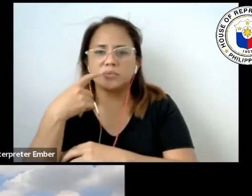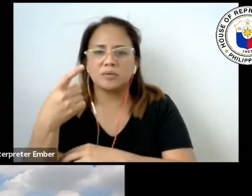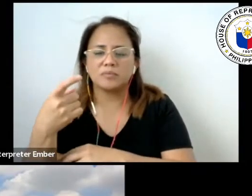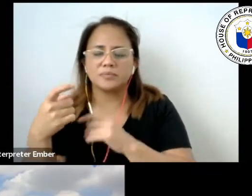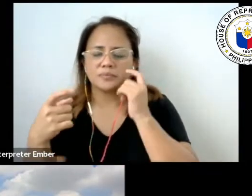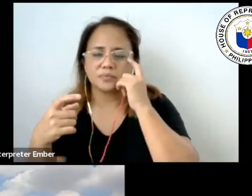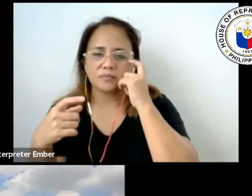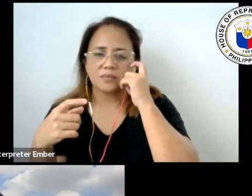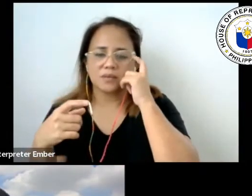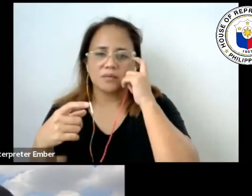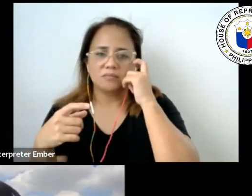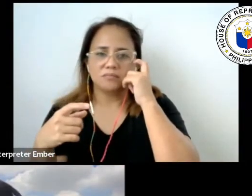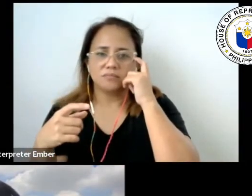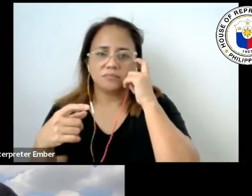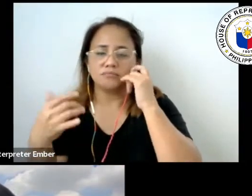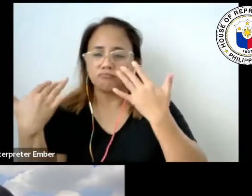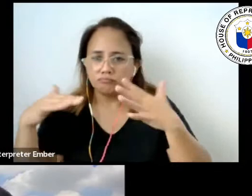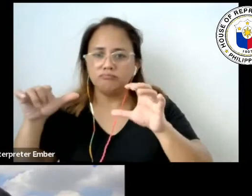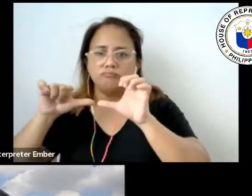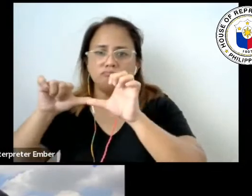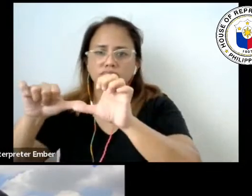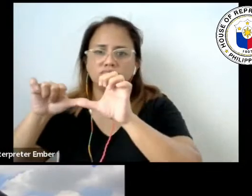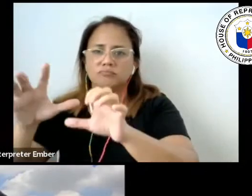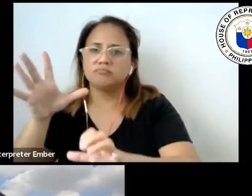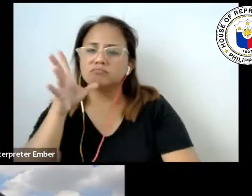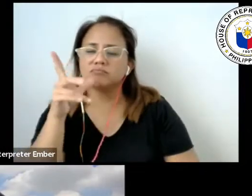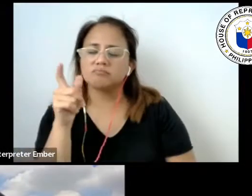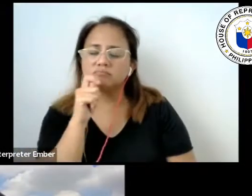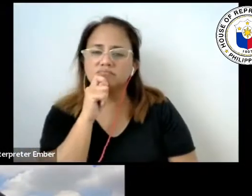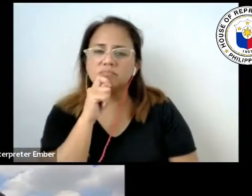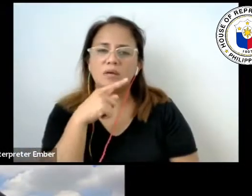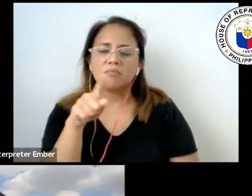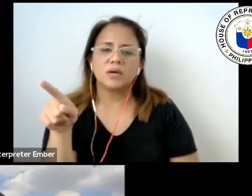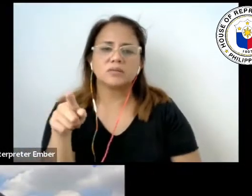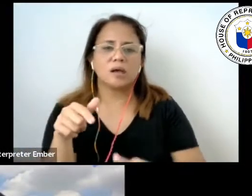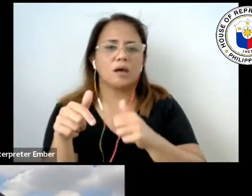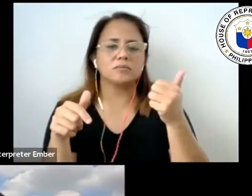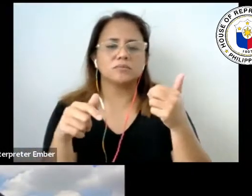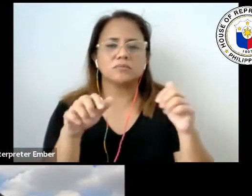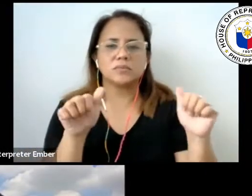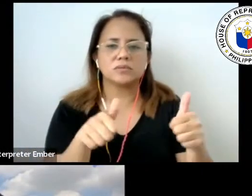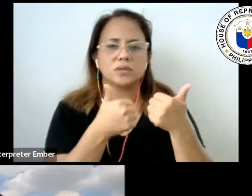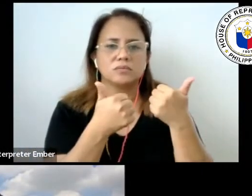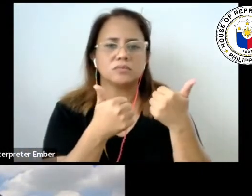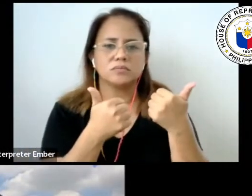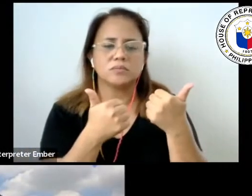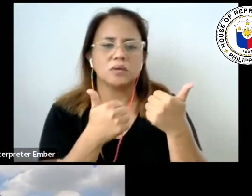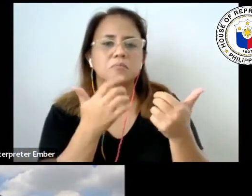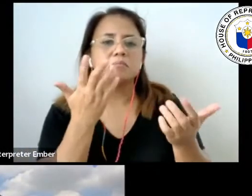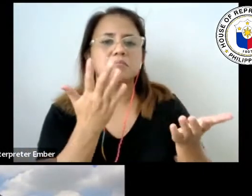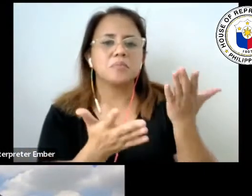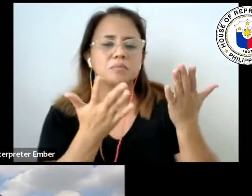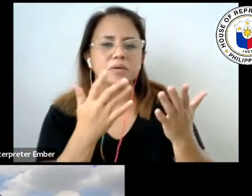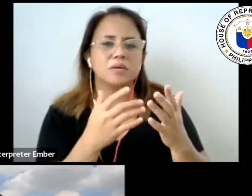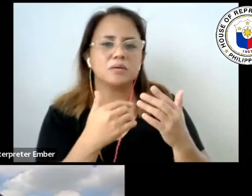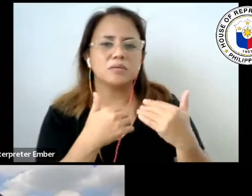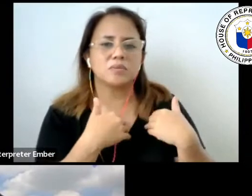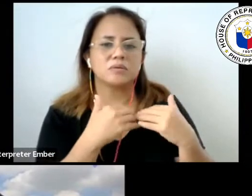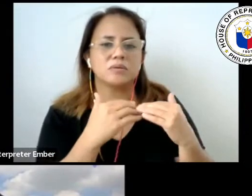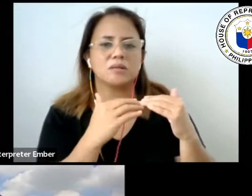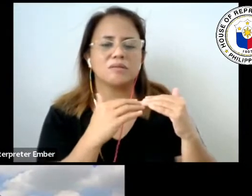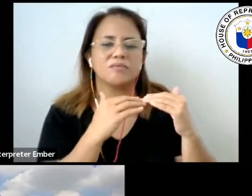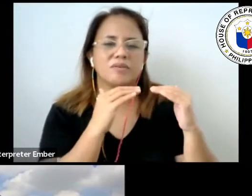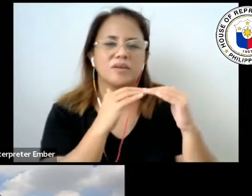mini-mention, doon, pagpatuloy natin yung mother tongue. Pero doon sa mga lugar na may challenges, baka naman unfair din sa